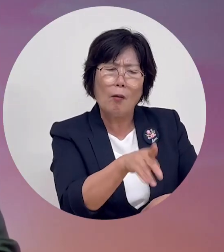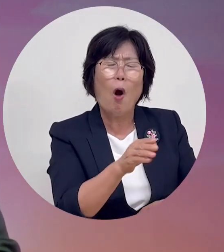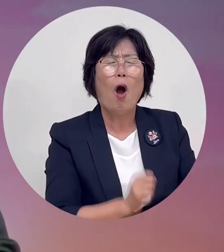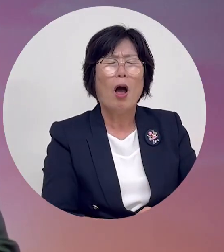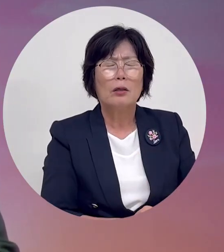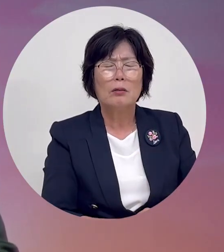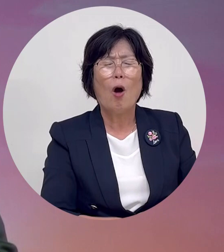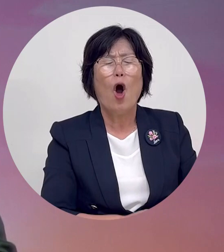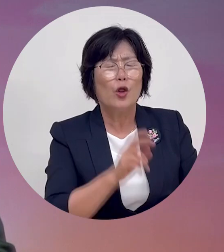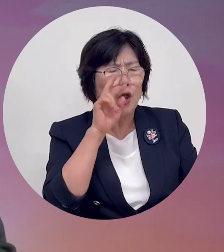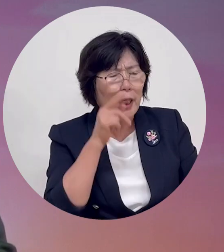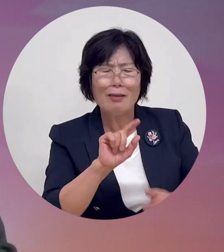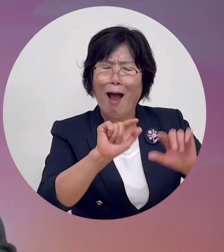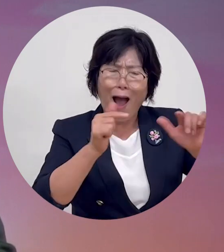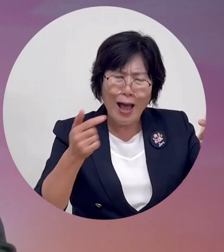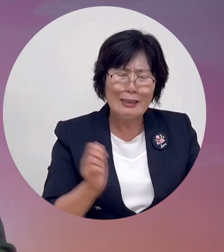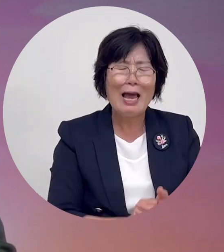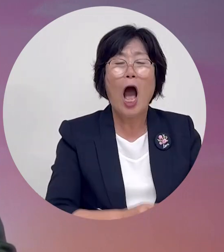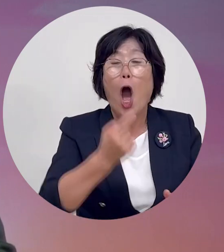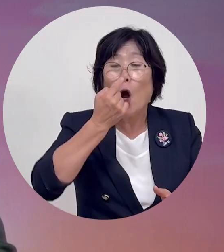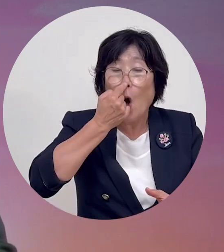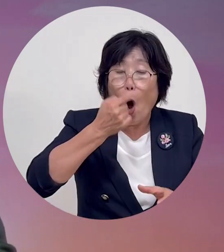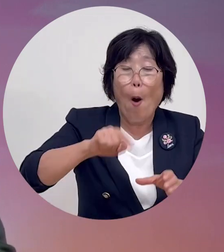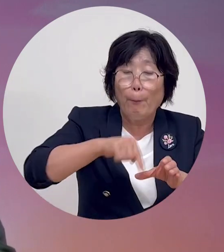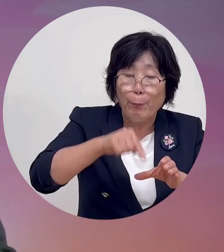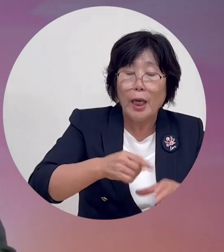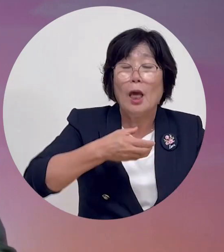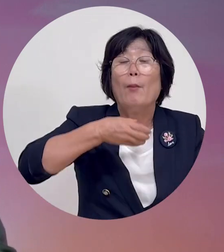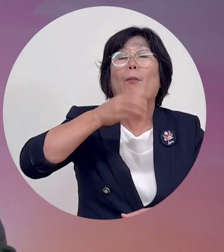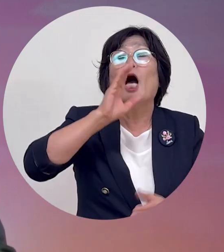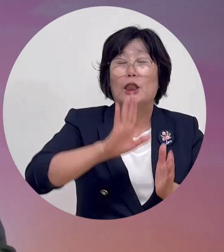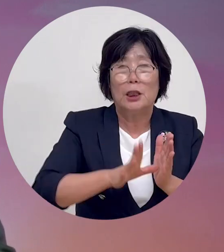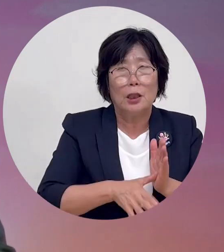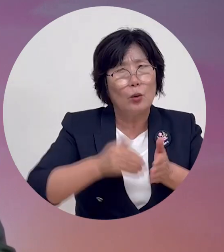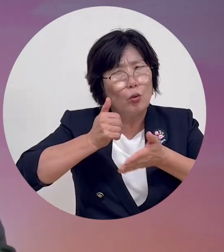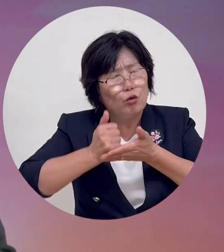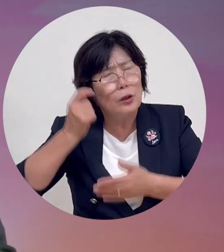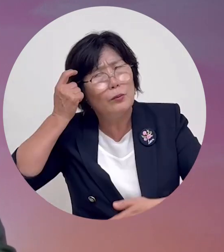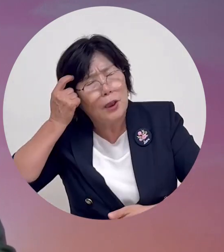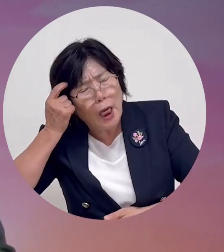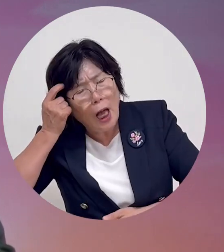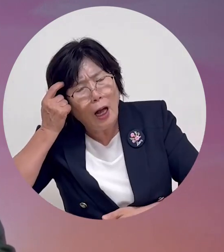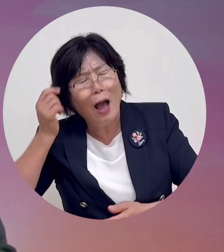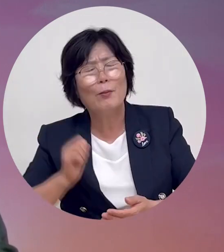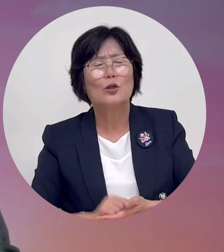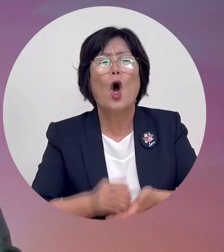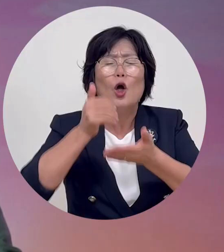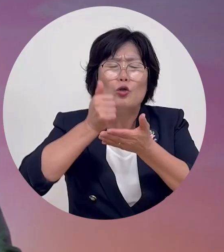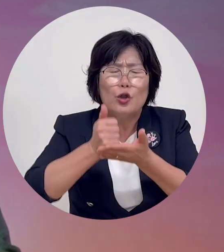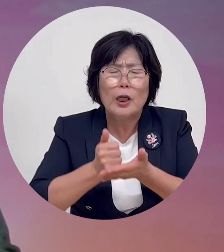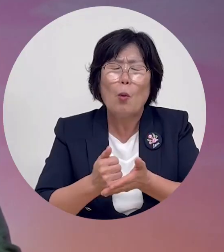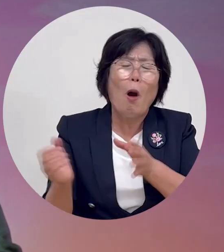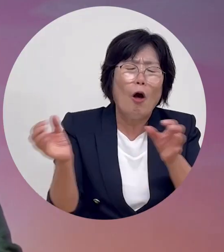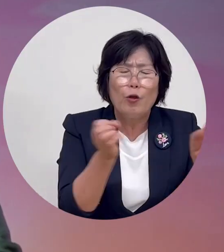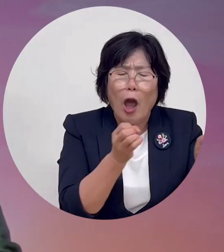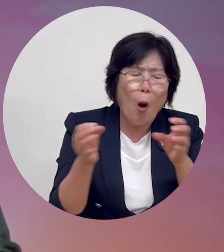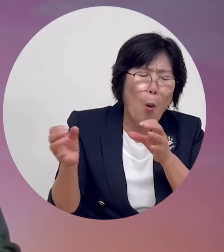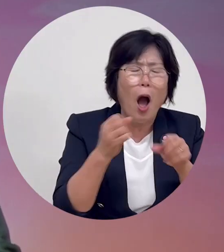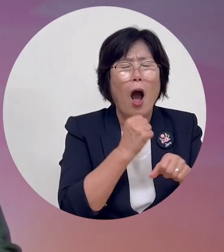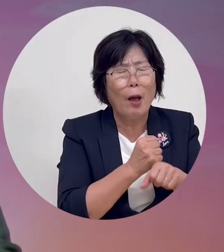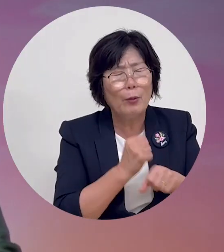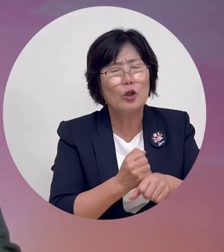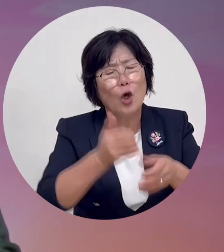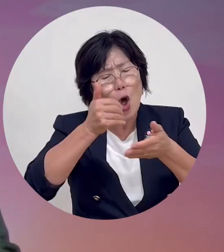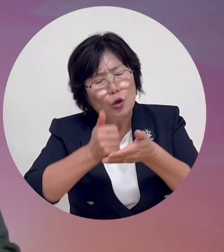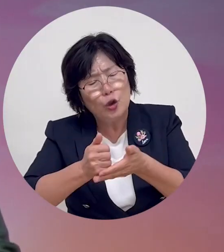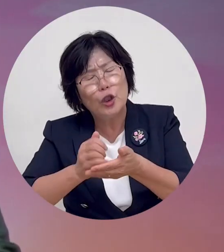여러분들이 커피를 한 잔 마시면서도 주님을 생각하면서 주님과 이렇게 사랑의